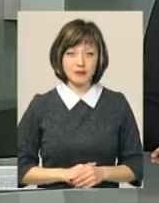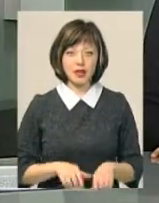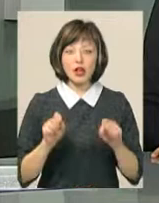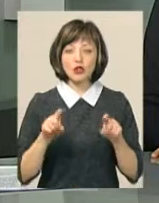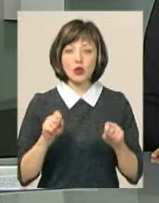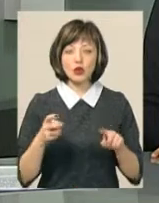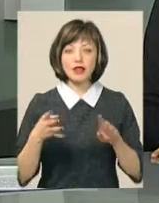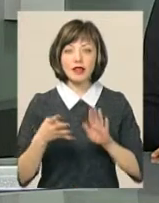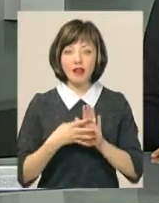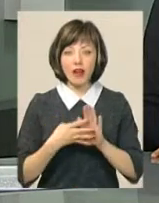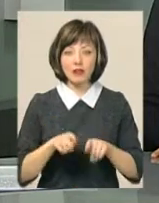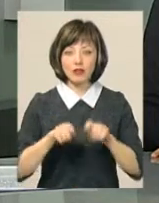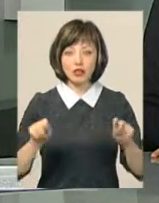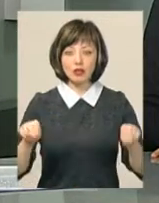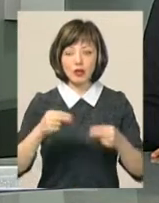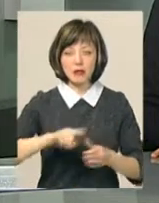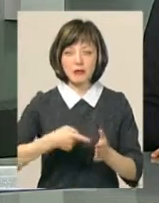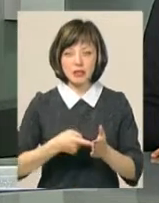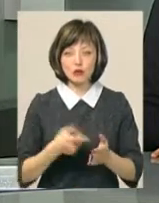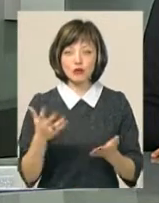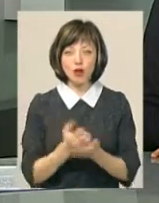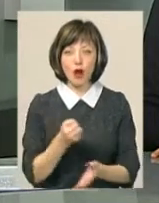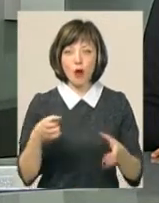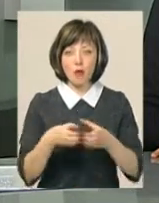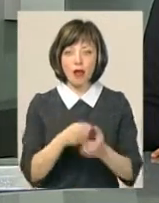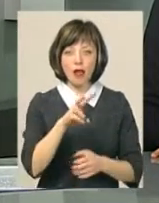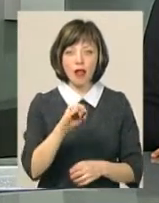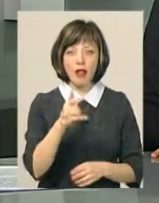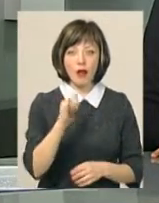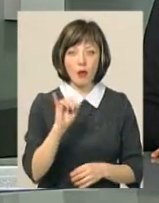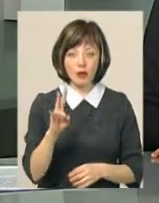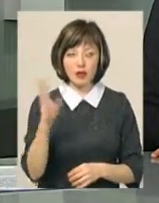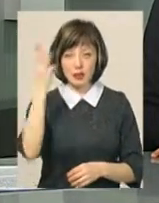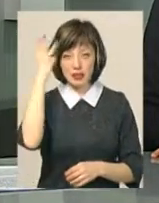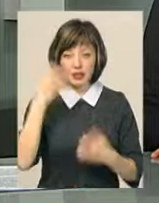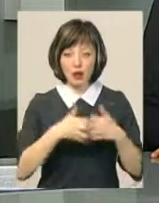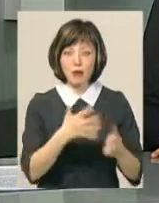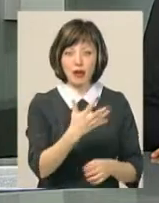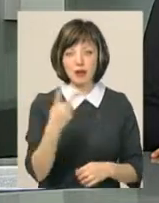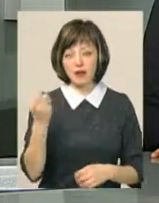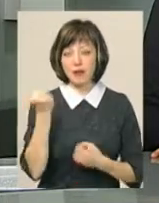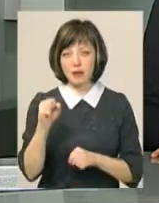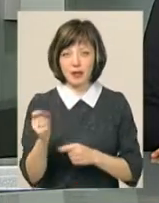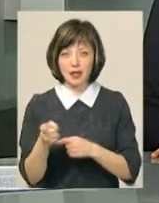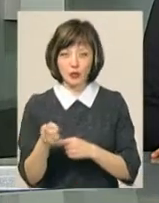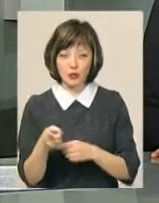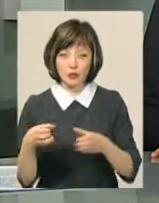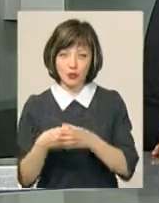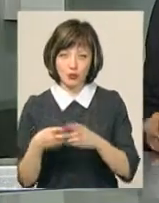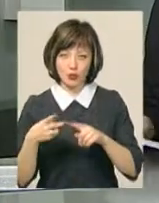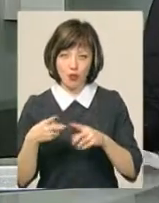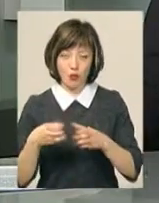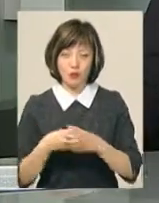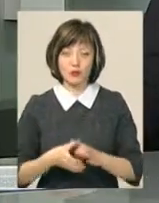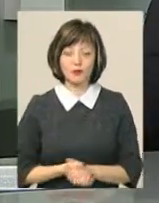Золото 9-го відкритого чемпіонату міста з хокею здобула команда «Легіон Хмельницький», яка з рахунком 5-2 перемогла тернопільських галицьких